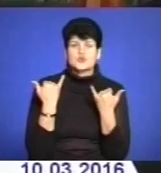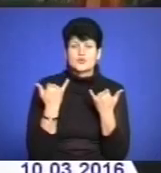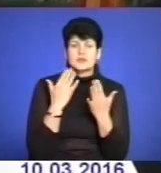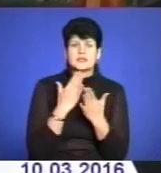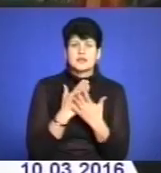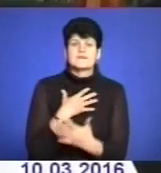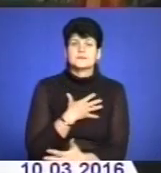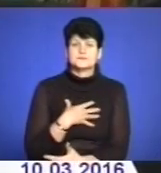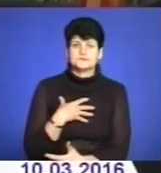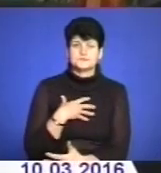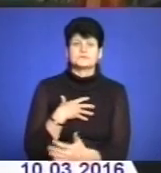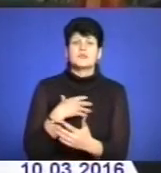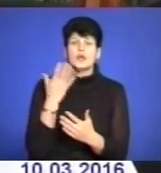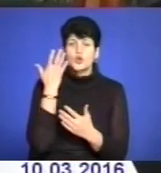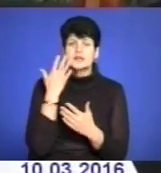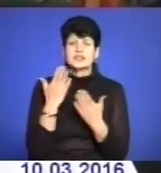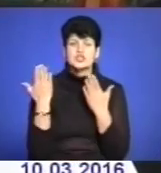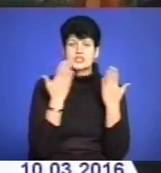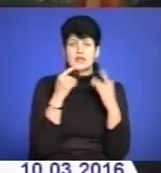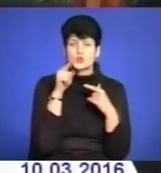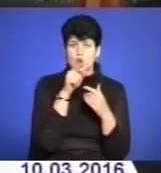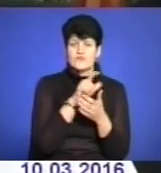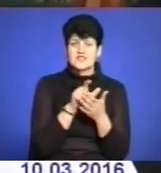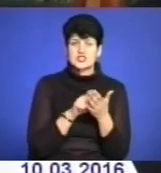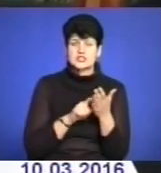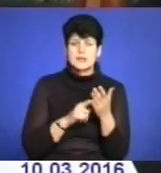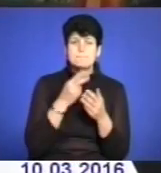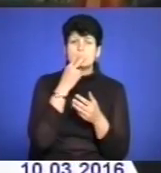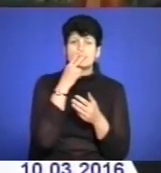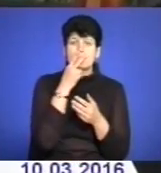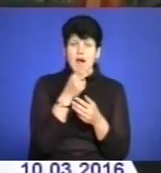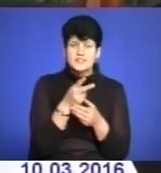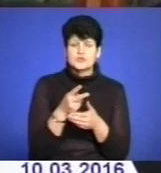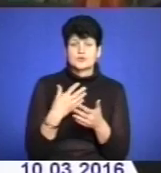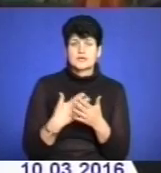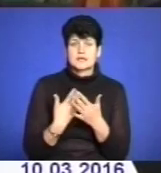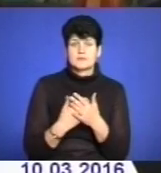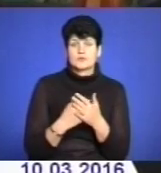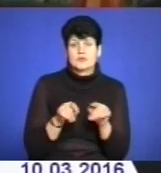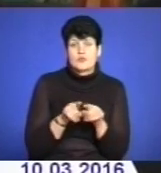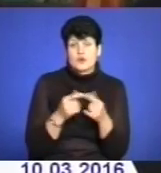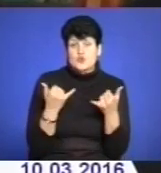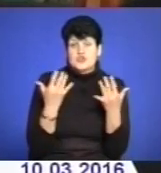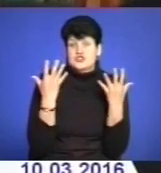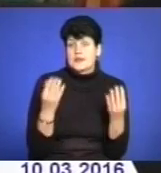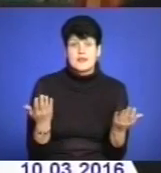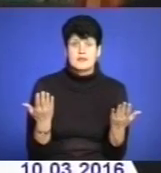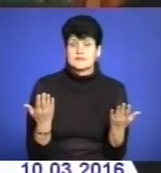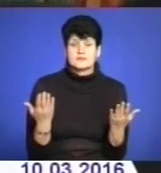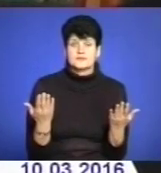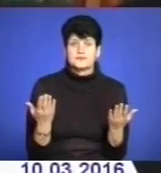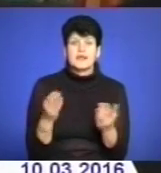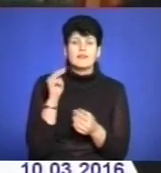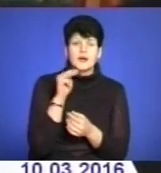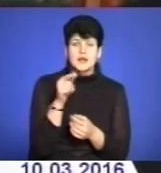також актуальним, і коли читаєш його вірші, бачиш, що нібито про сьогоднішній день.